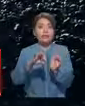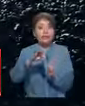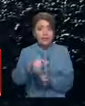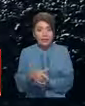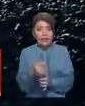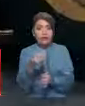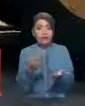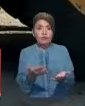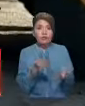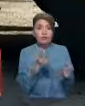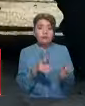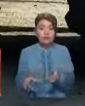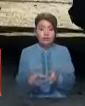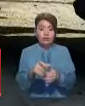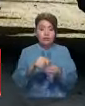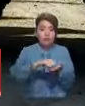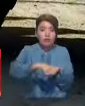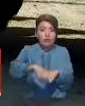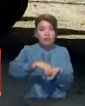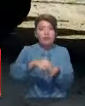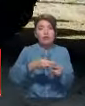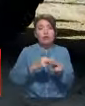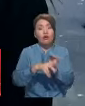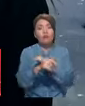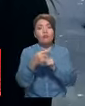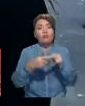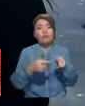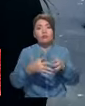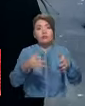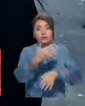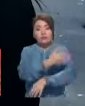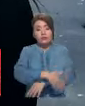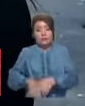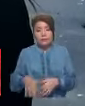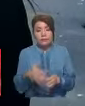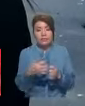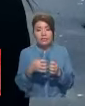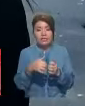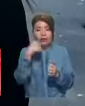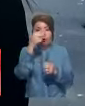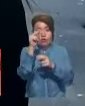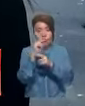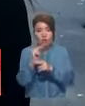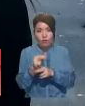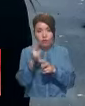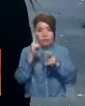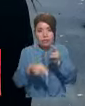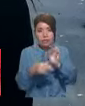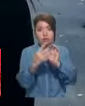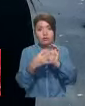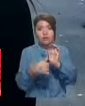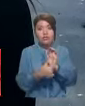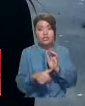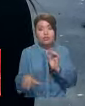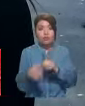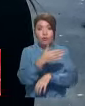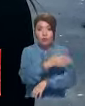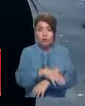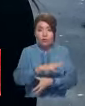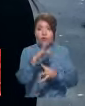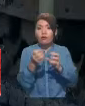порядок приведут дорожное покрытие на более чем полусотни улиц. Работы по среднему текущему ремонту завершены на 46 улицах. Общая